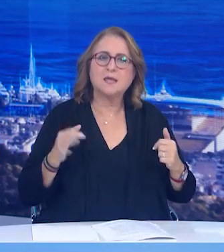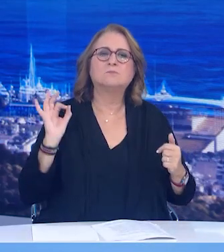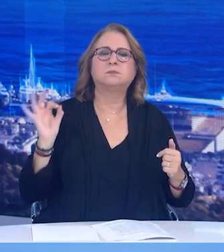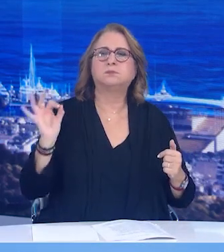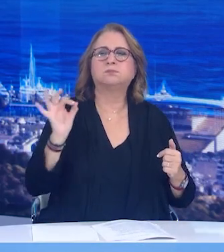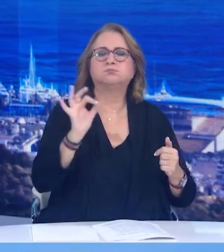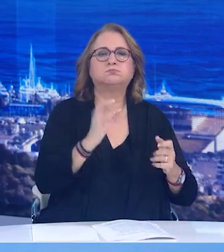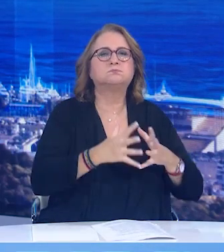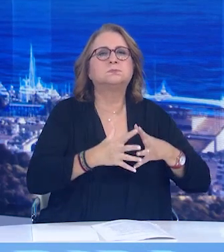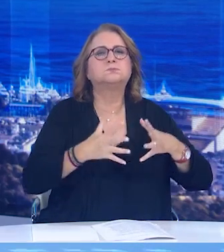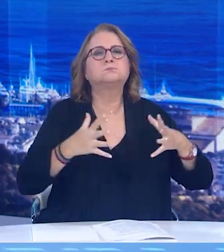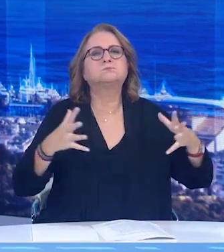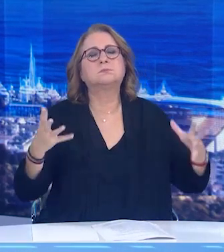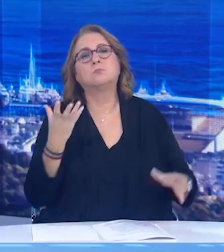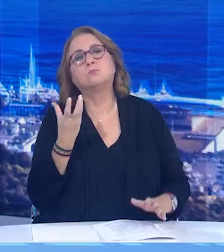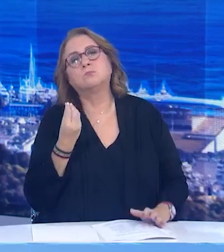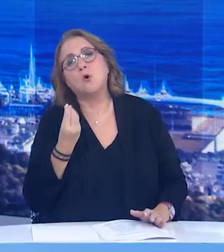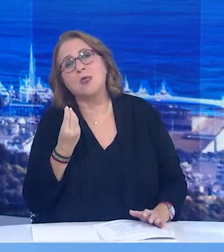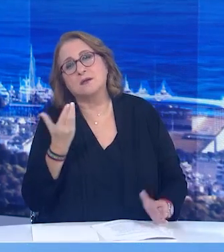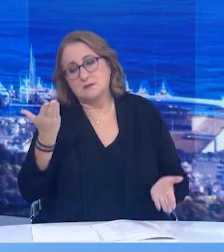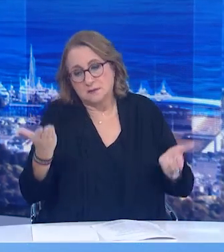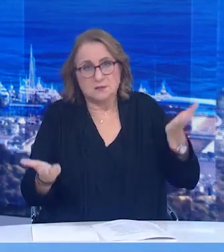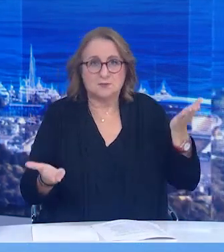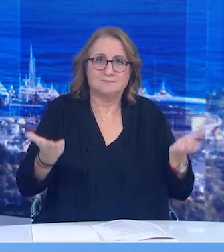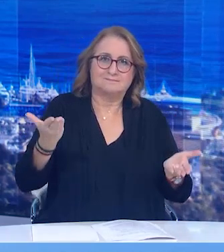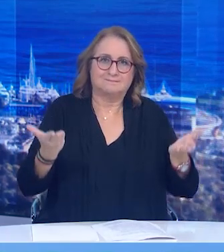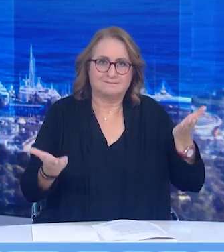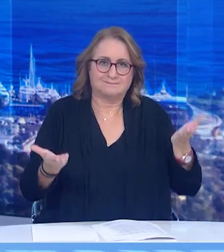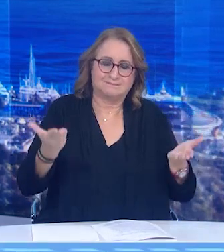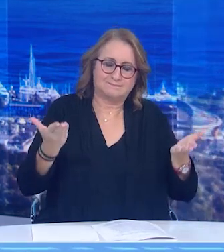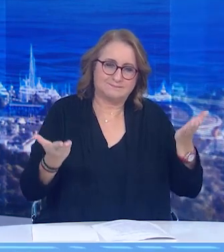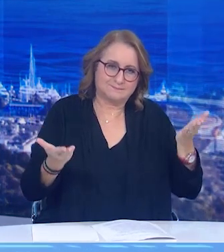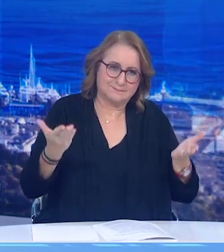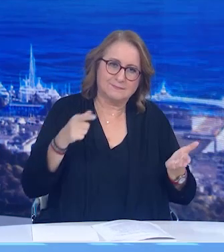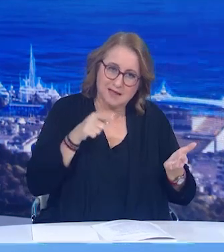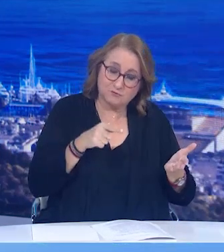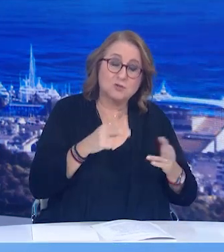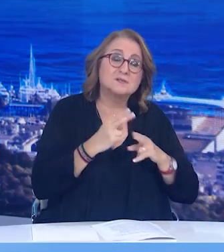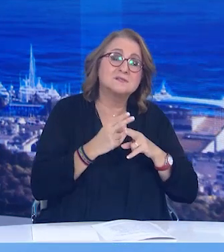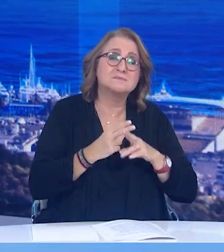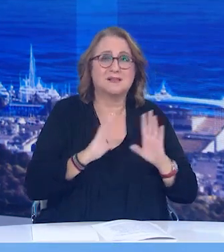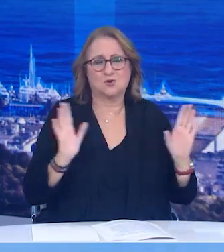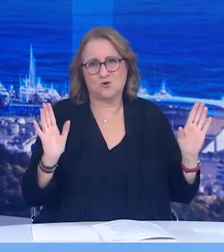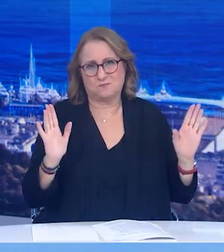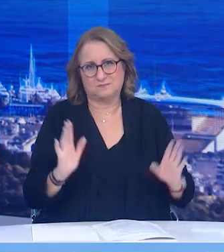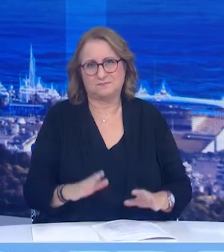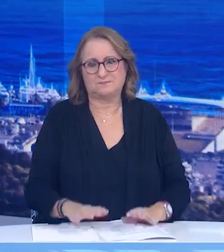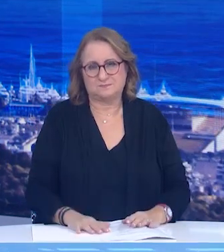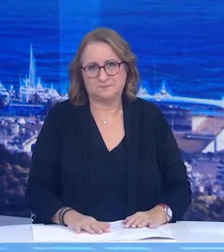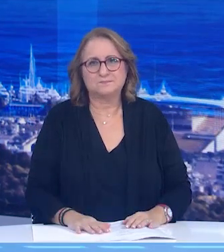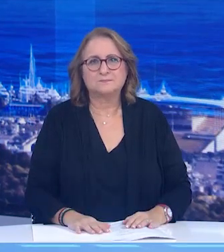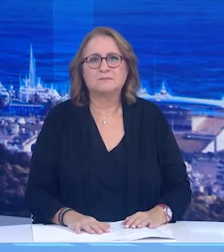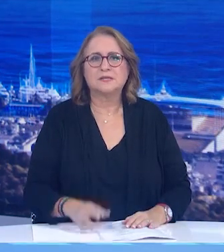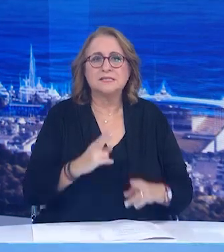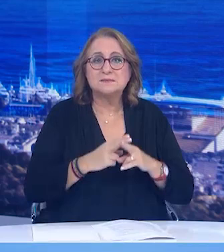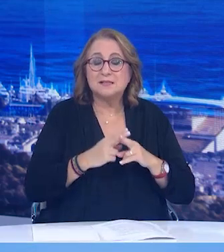το ποσοστό είναι πάρα πολύ χαμηλό του εμβολιασμού και βλέπουμε τα κρούσματα να αυξάνονται και νομίζω ότι αυτό είναι πάρα πολύ σημαντικό. Δηλαδή, είναι πάρα πολύ σημαντικό